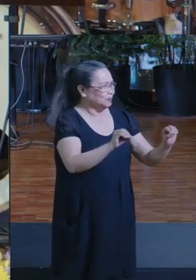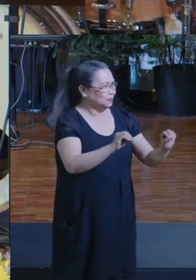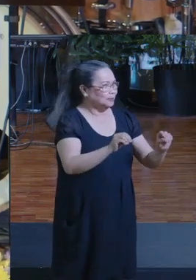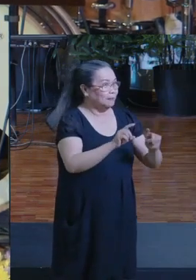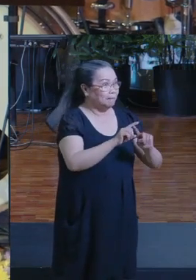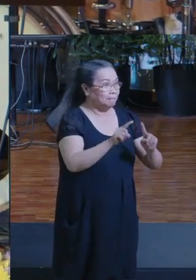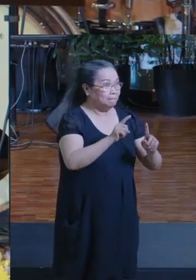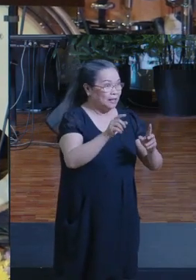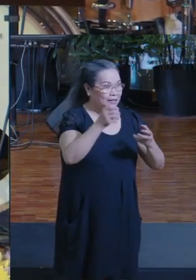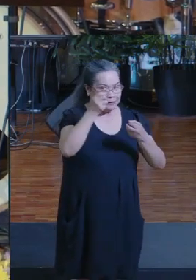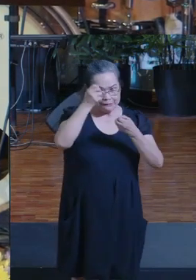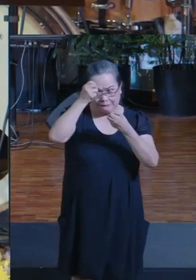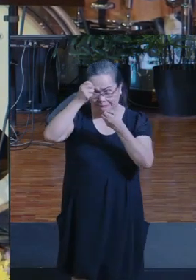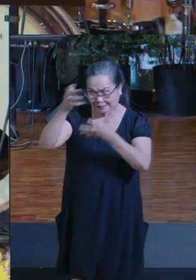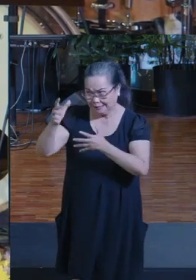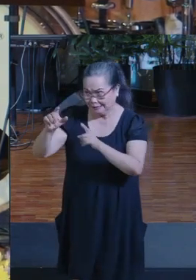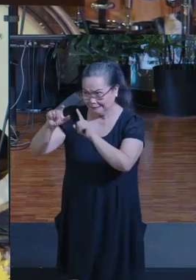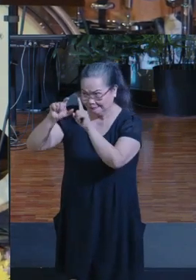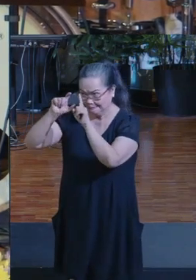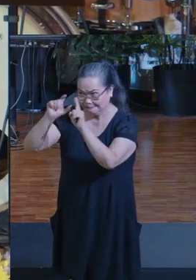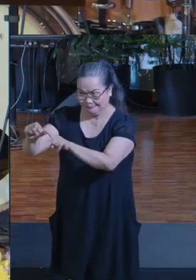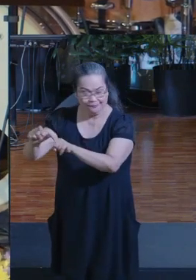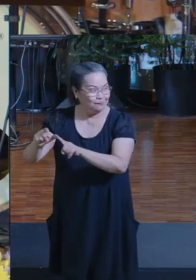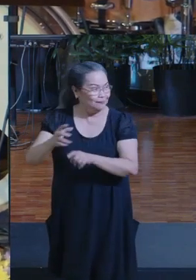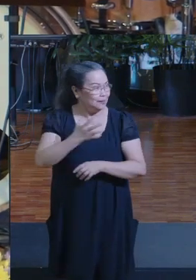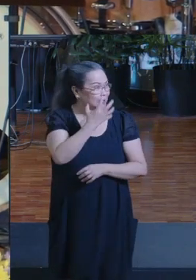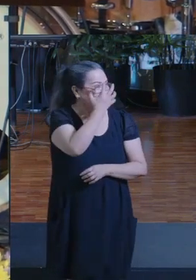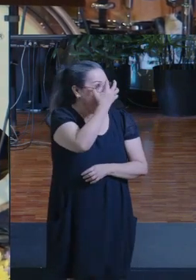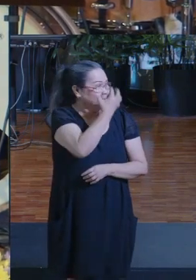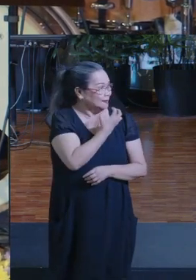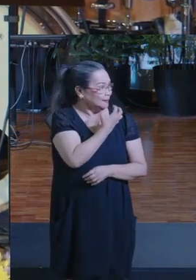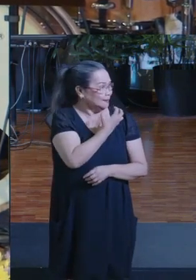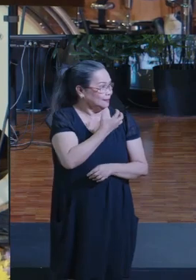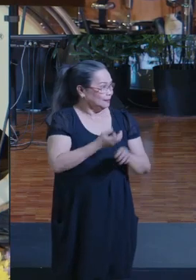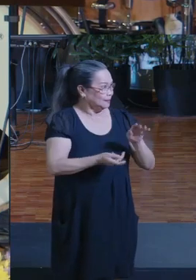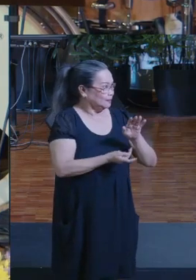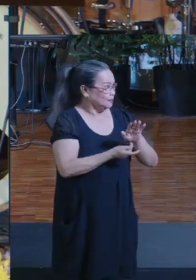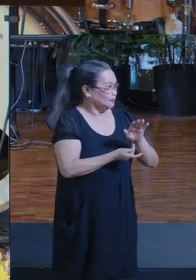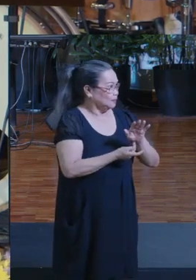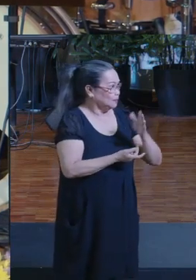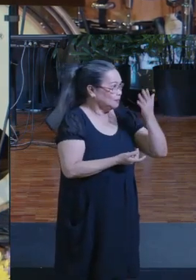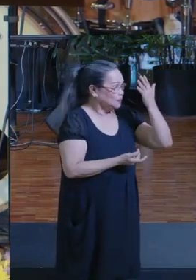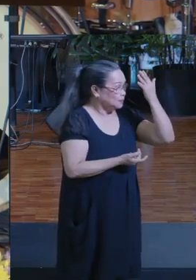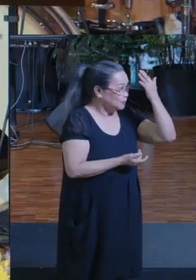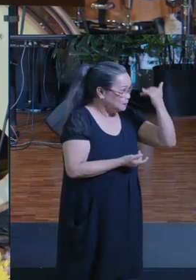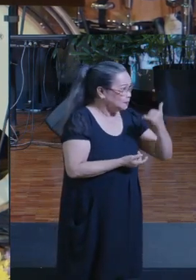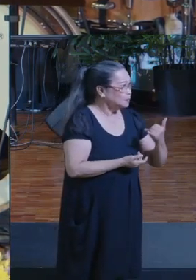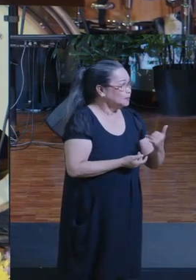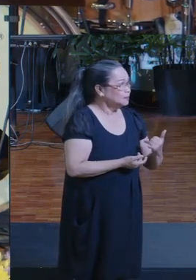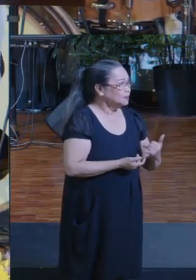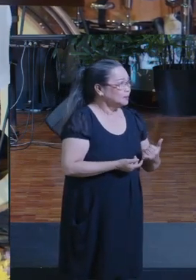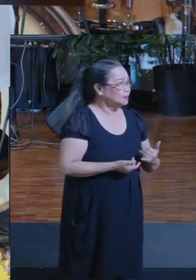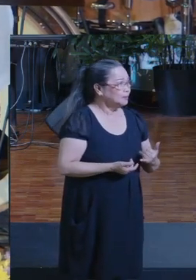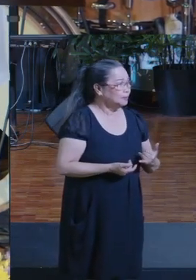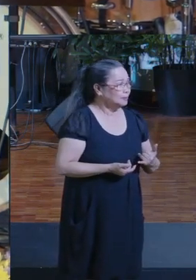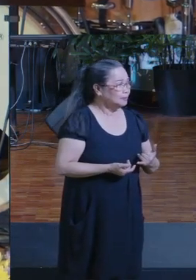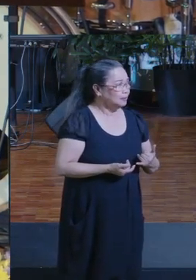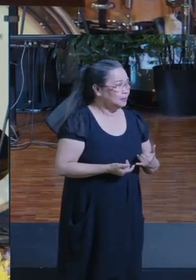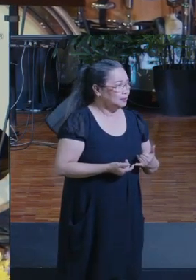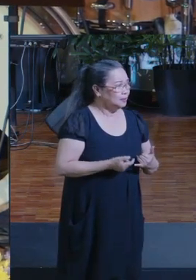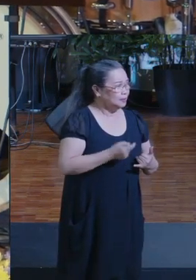Galit at puot kaagad ang kanyang ipinahatid. Sabi niya